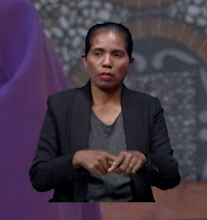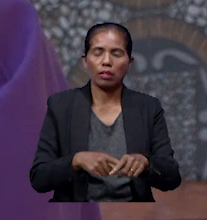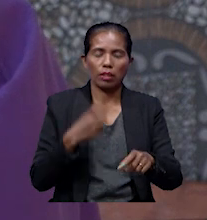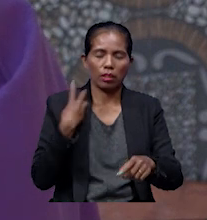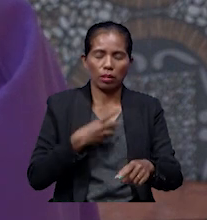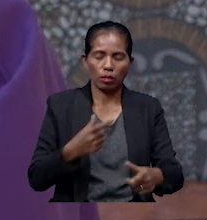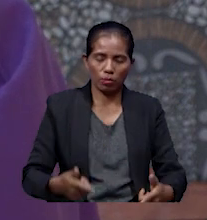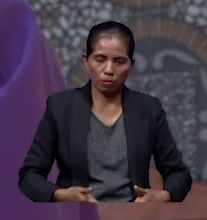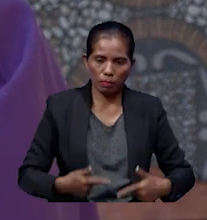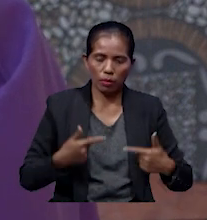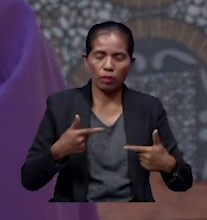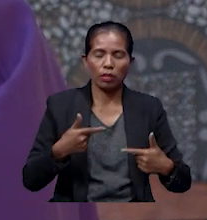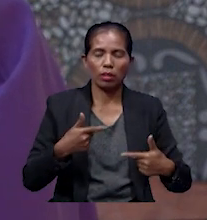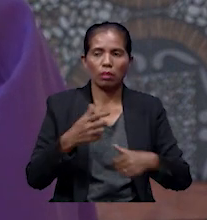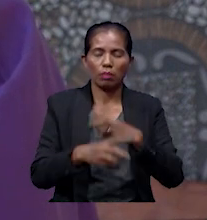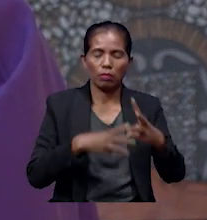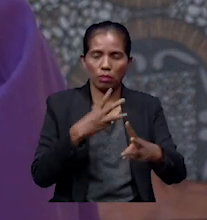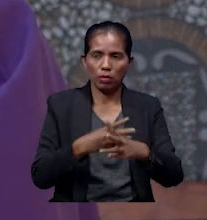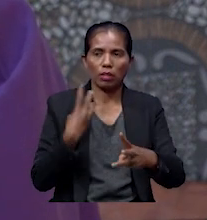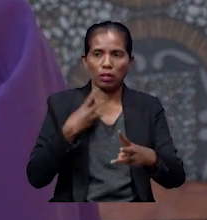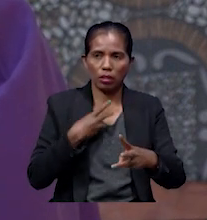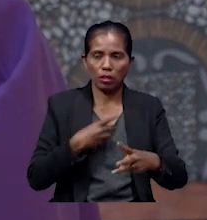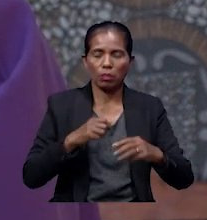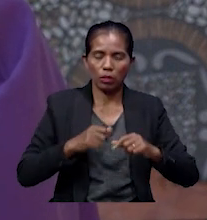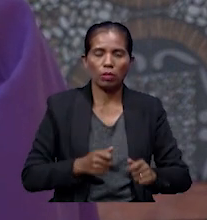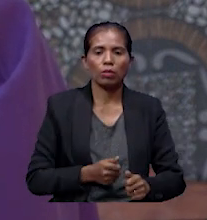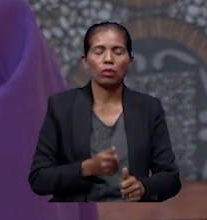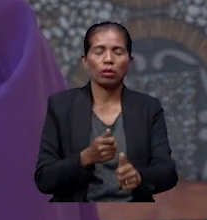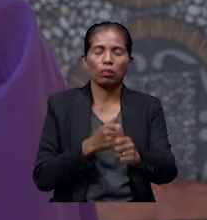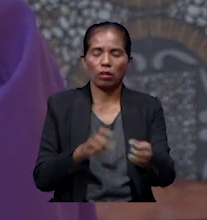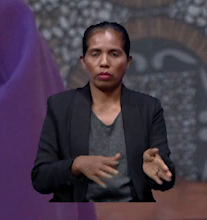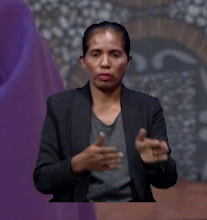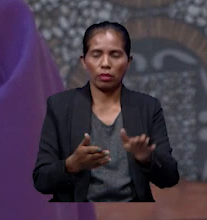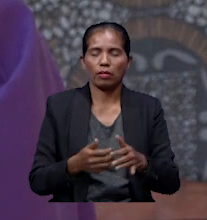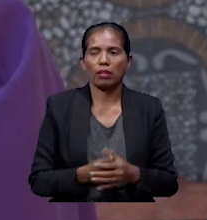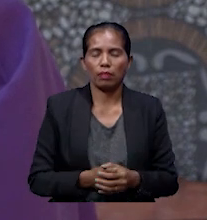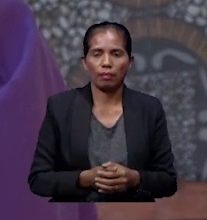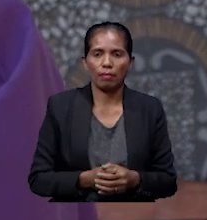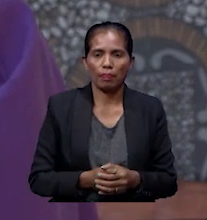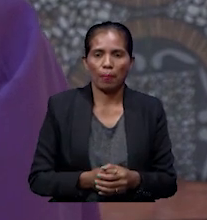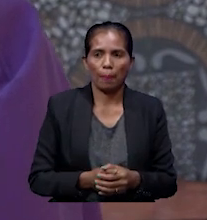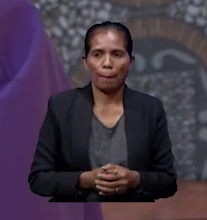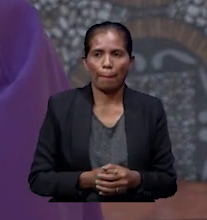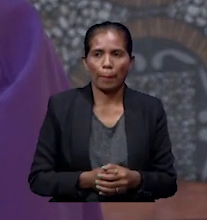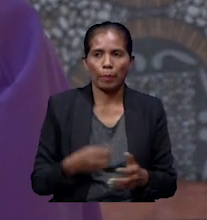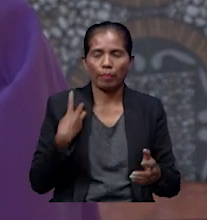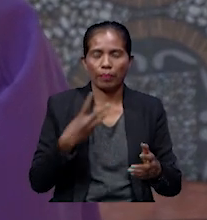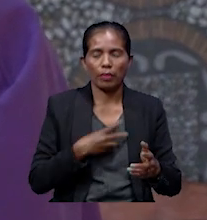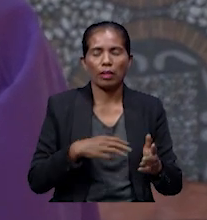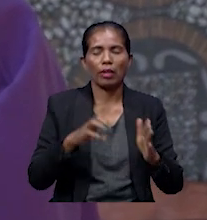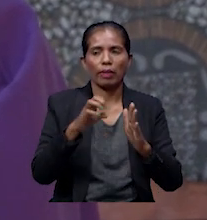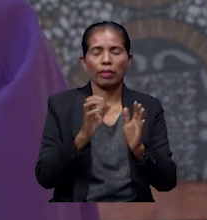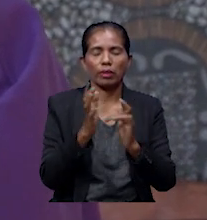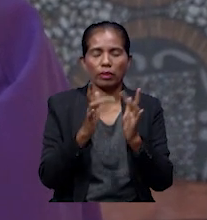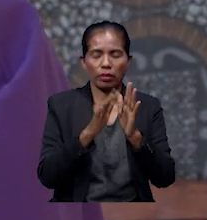a karakter las ita mose fir patet. Nebe agora, kestau baita mahne, evangelo de hanu, fir e